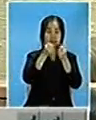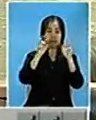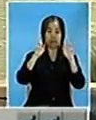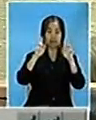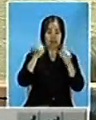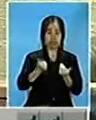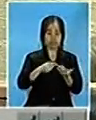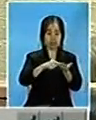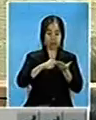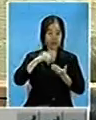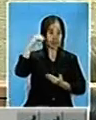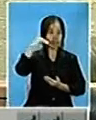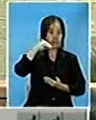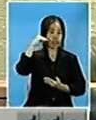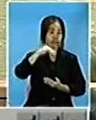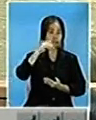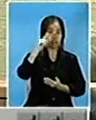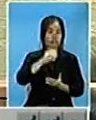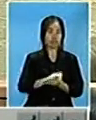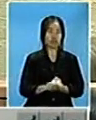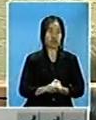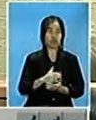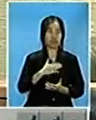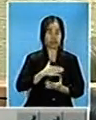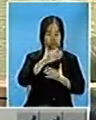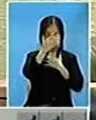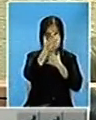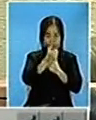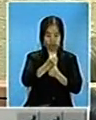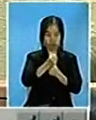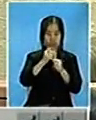าแห่งนี้ผมสนใจในรายงานทุกๆเรื่อง